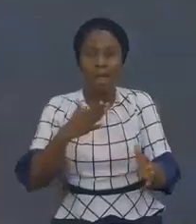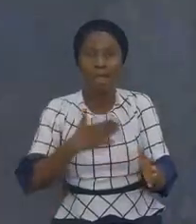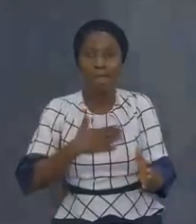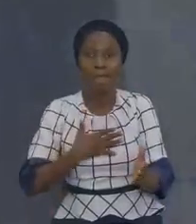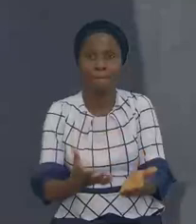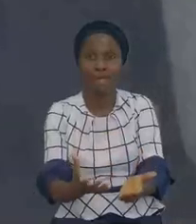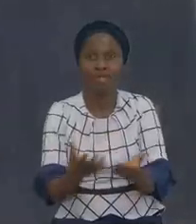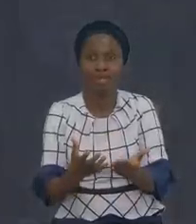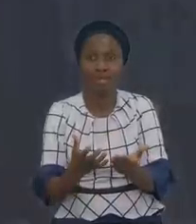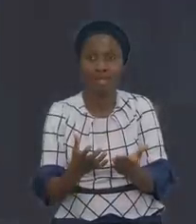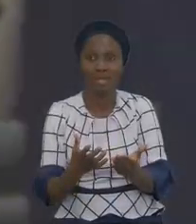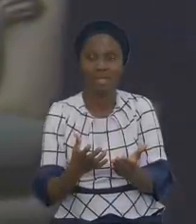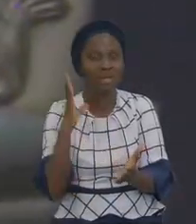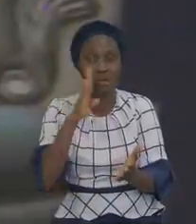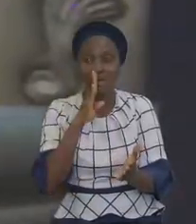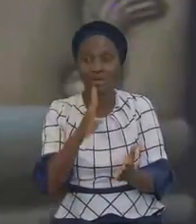décision.